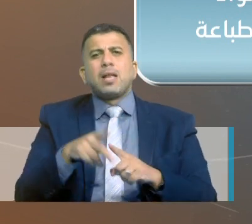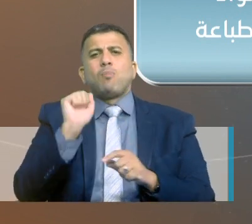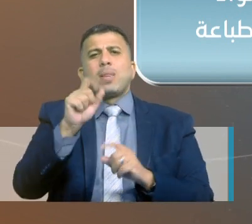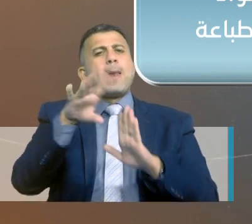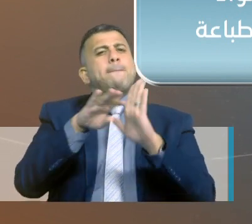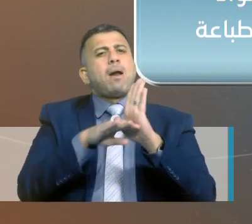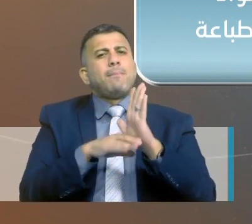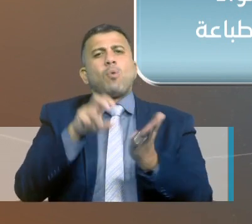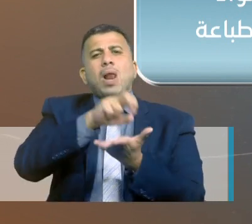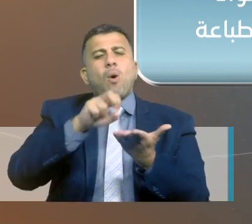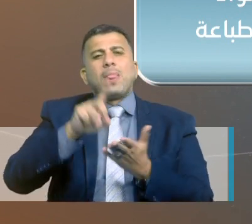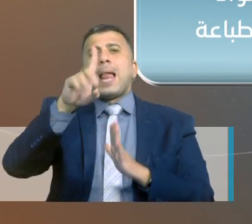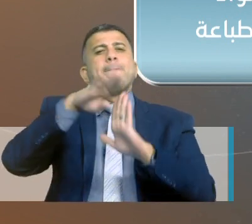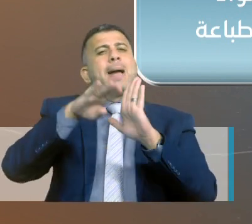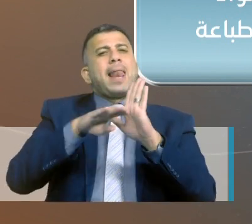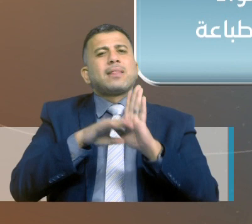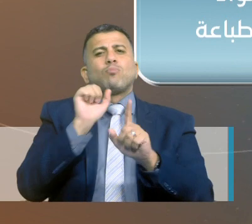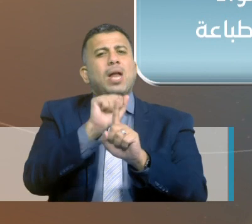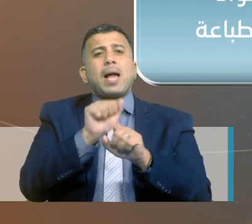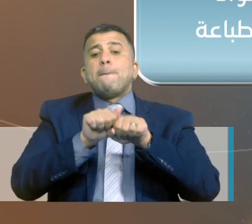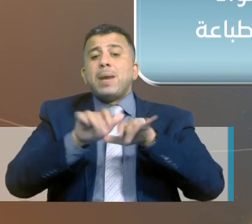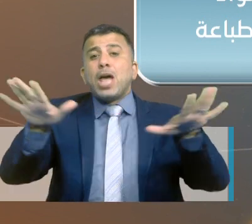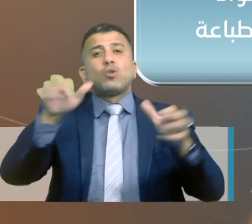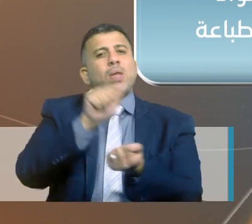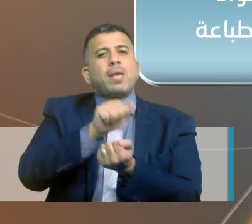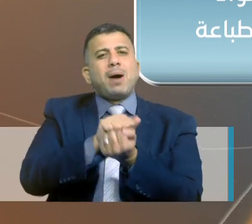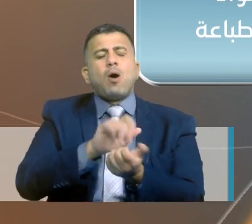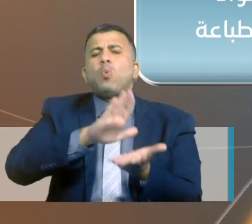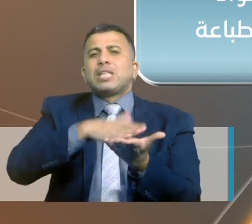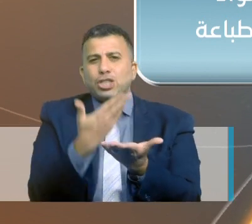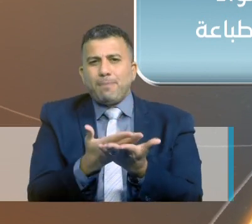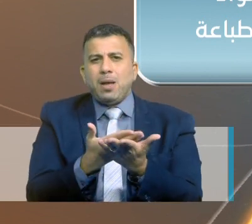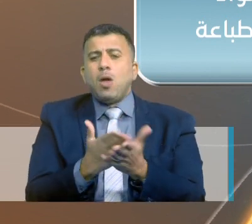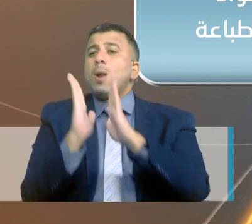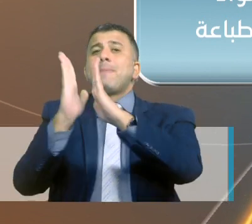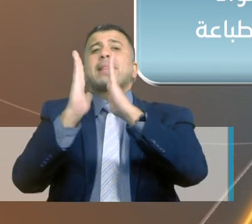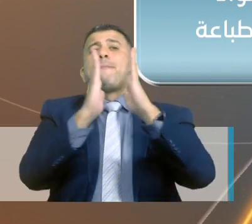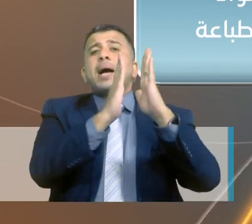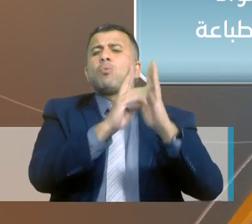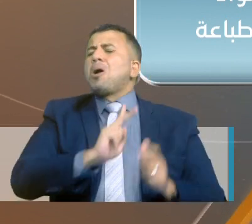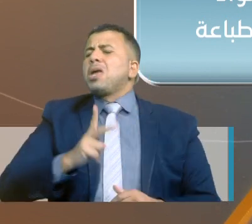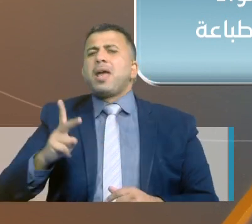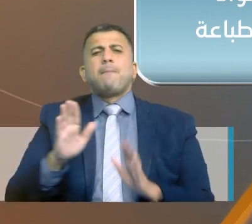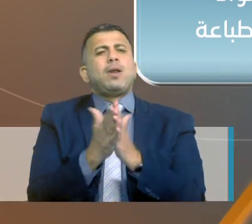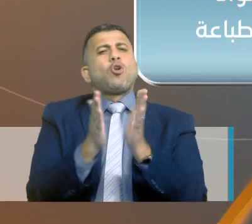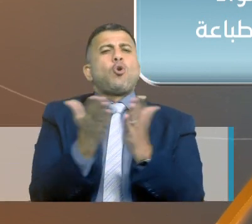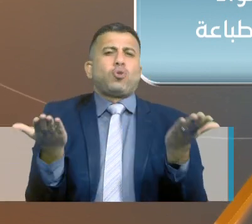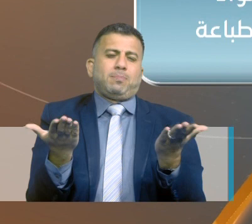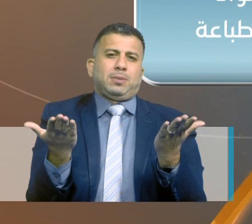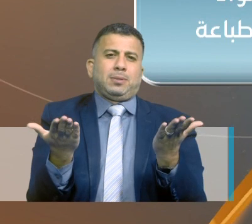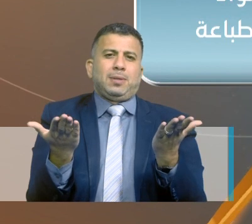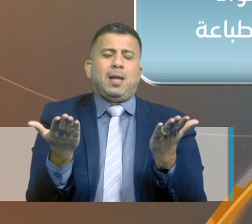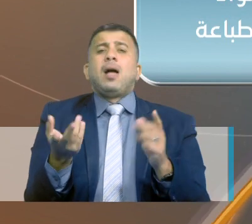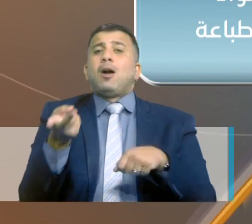وصيانه المواد والبرامج وقواعد البيانات المتعلقه بالنشر والطباعه والترجمه والمكتبات وغيرها مما